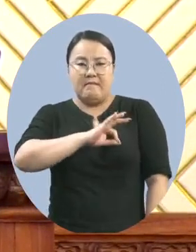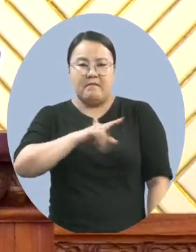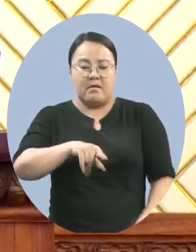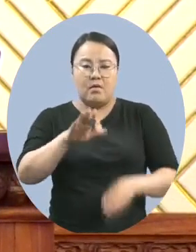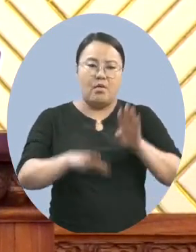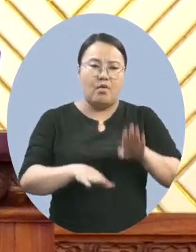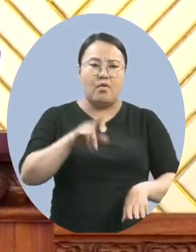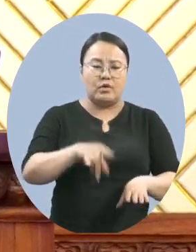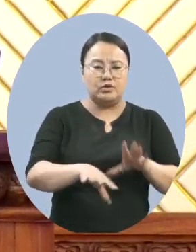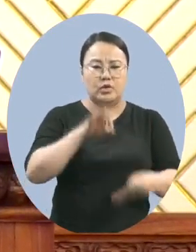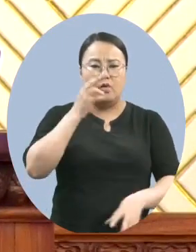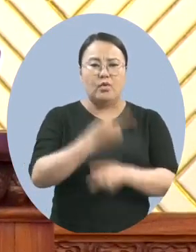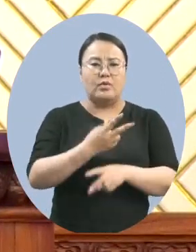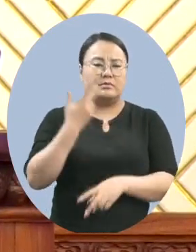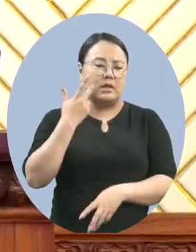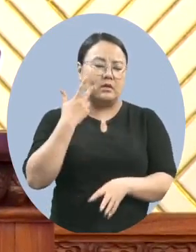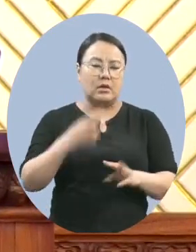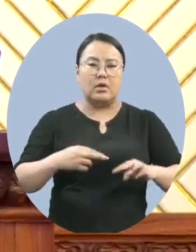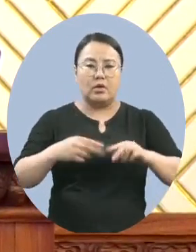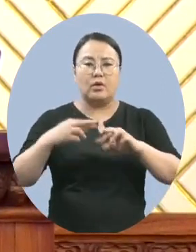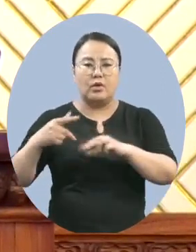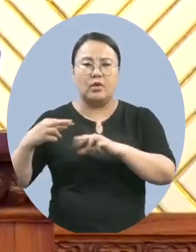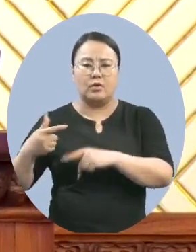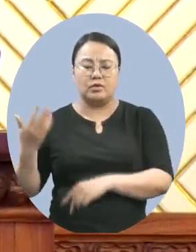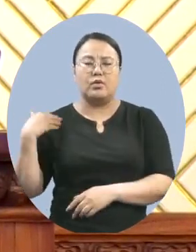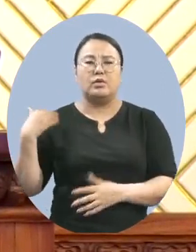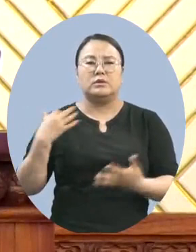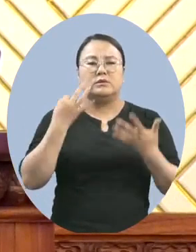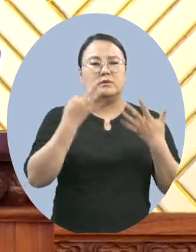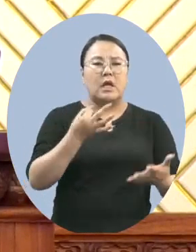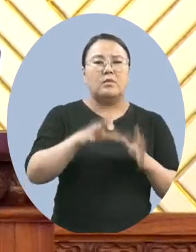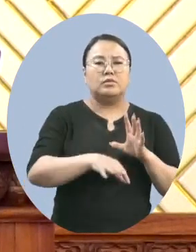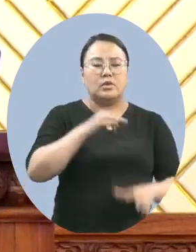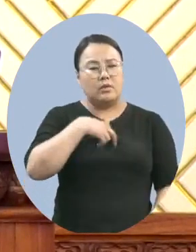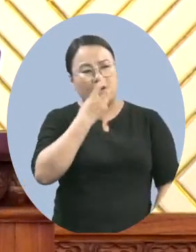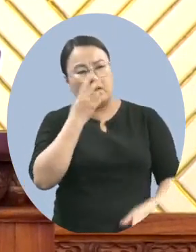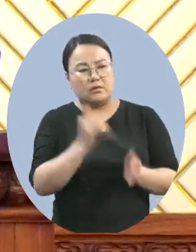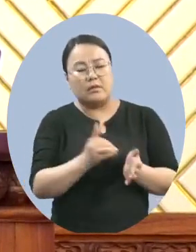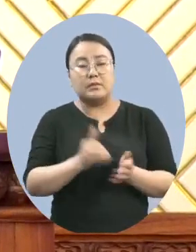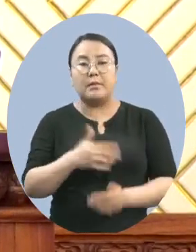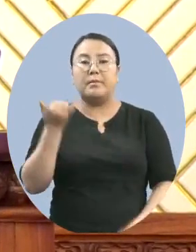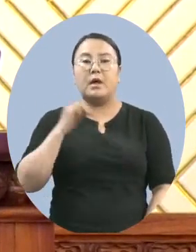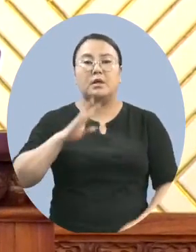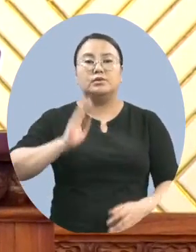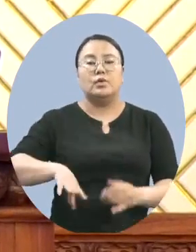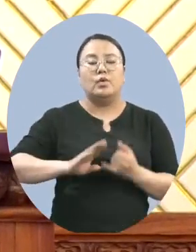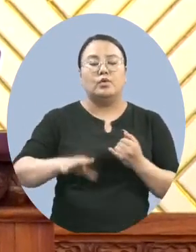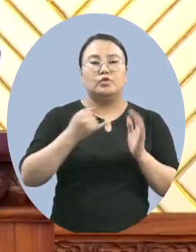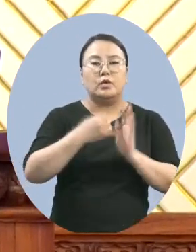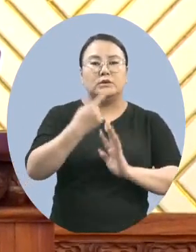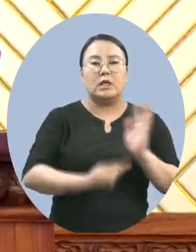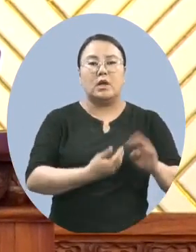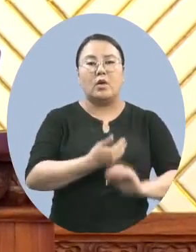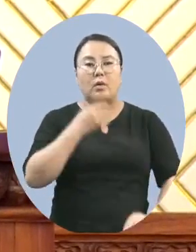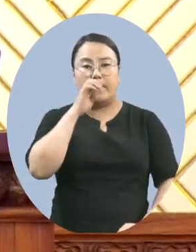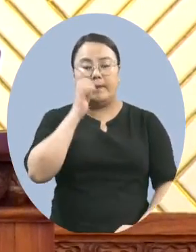тэр хөдөлбөрөөр сонгууль үүдийг байнга өөрчилж ирсэн юм. Практик өнгөрсөн 8 сонгуульд автагдсан. Сүүлдээ нэг 6 сарын өмнө